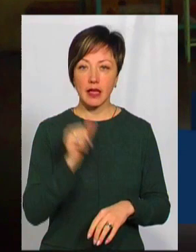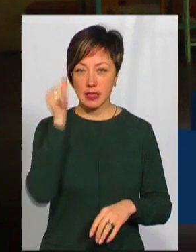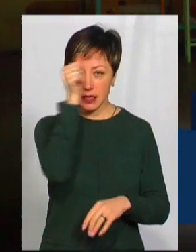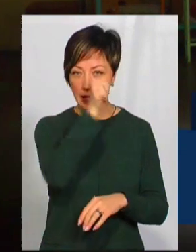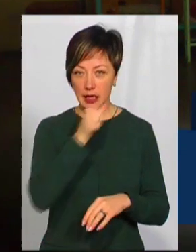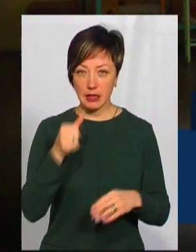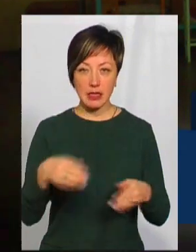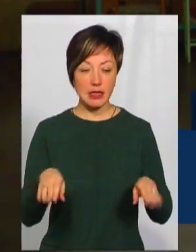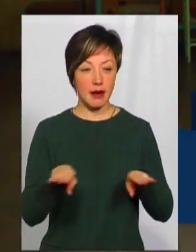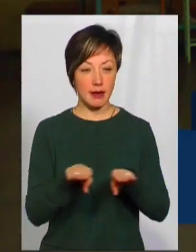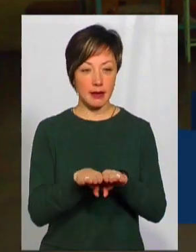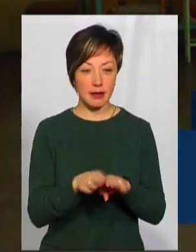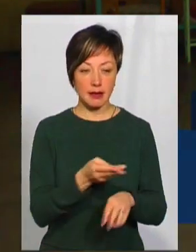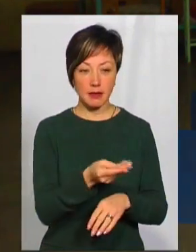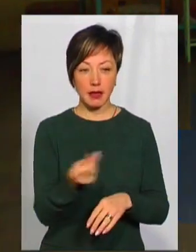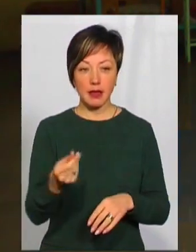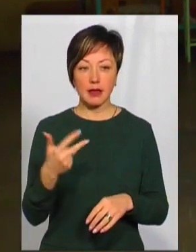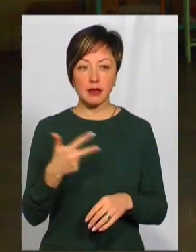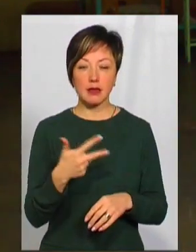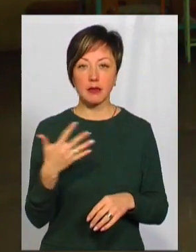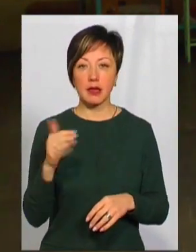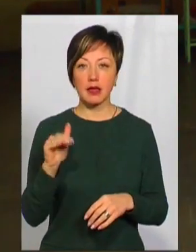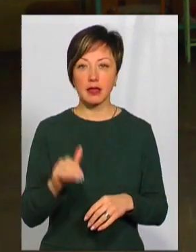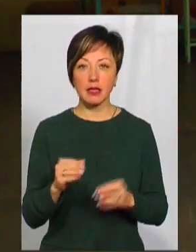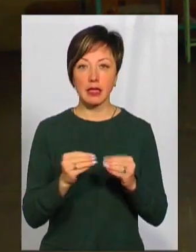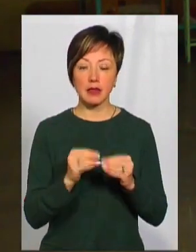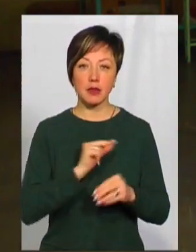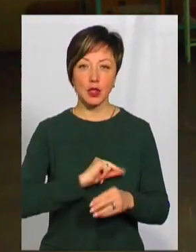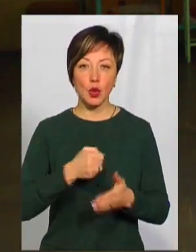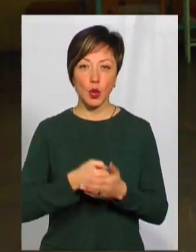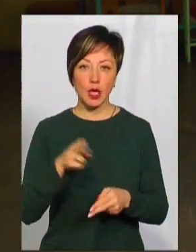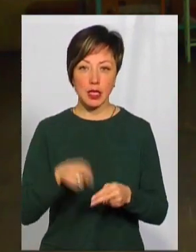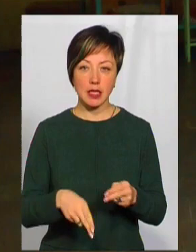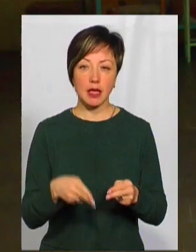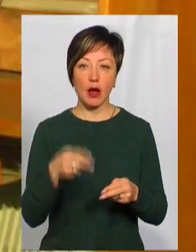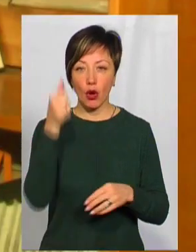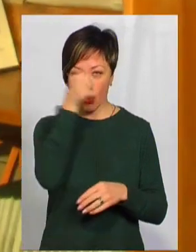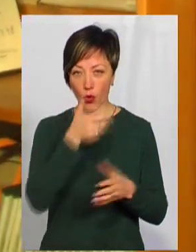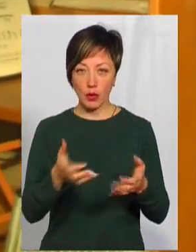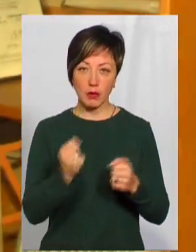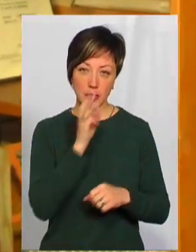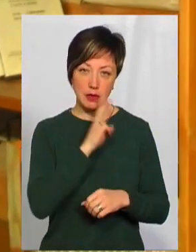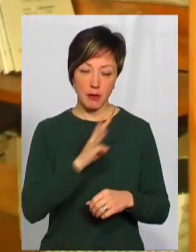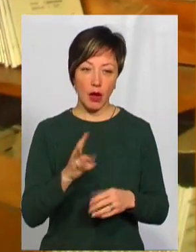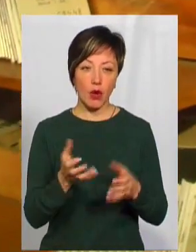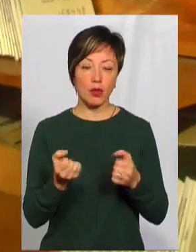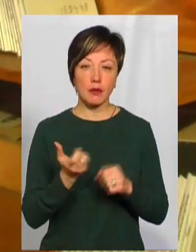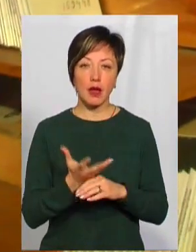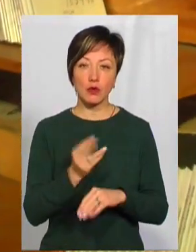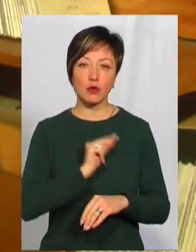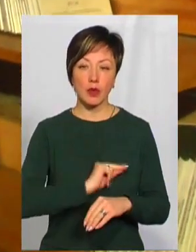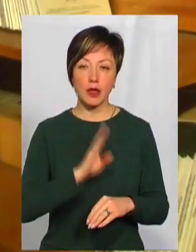закритий. Дам 35 тисяч на 10 працівників до кінця року отримали всі свою зарплату. Отримала платню за свою